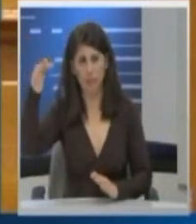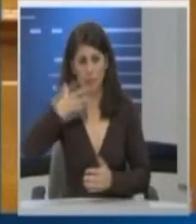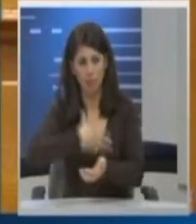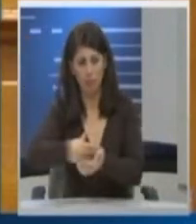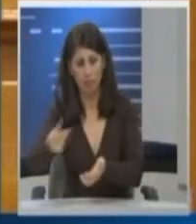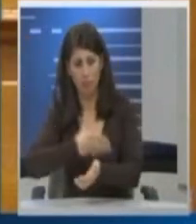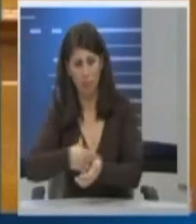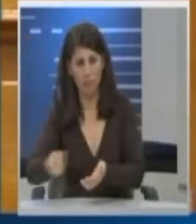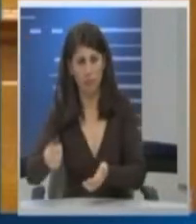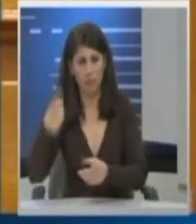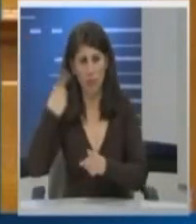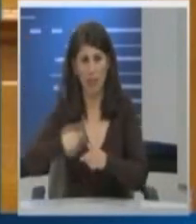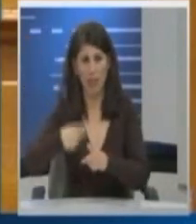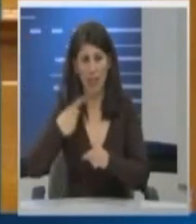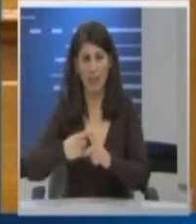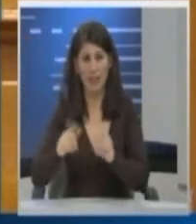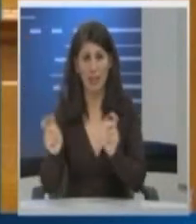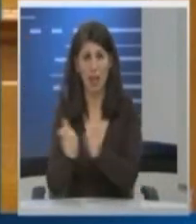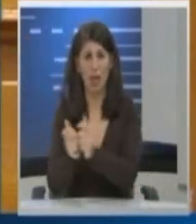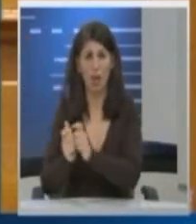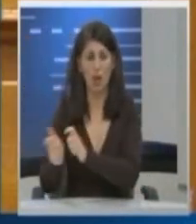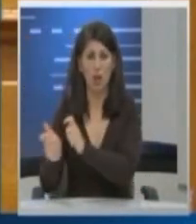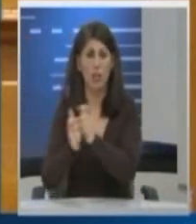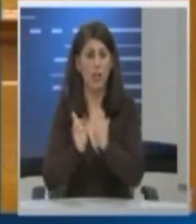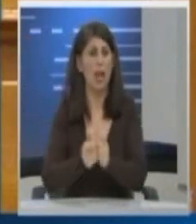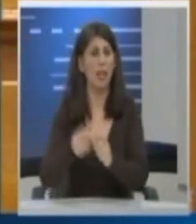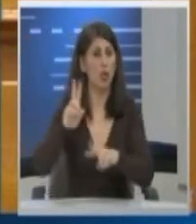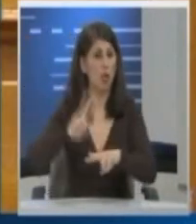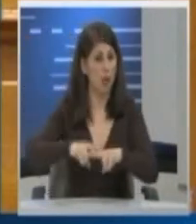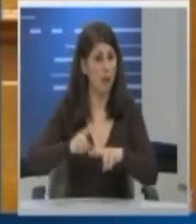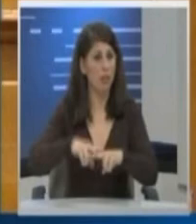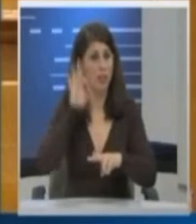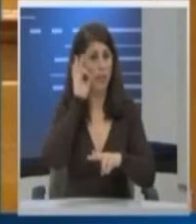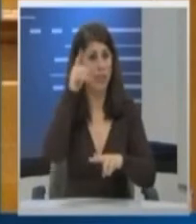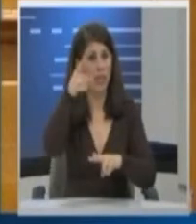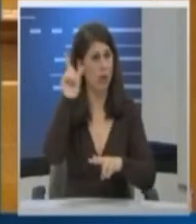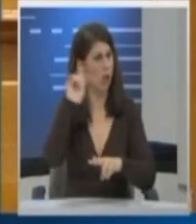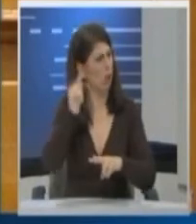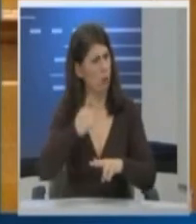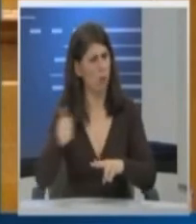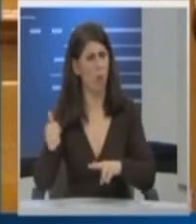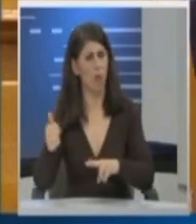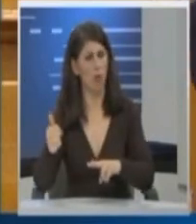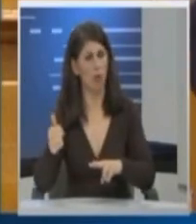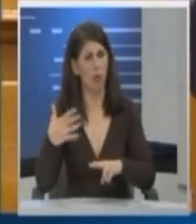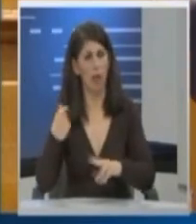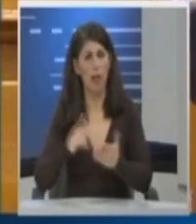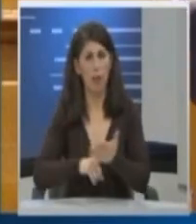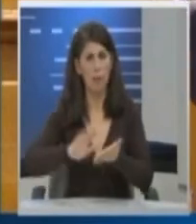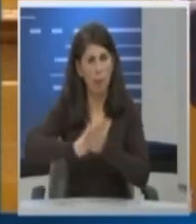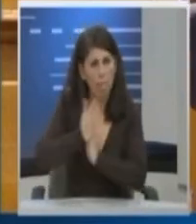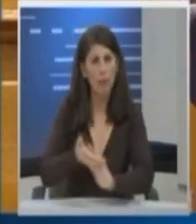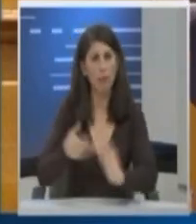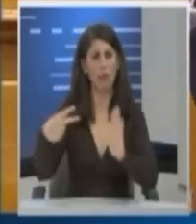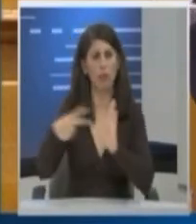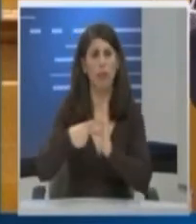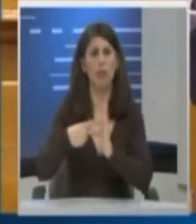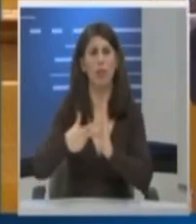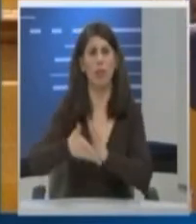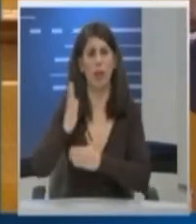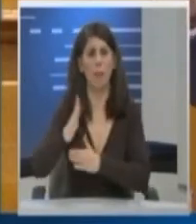που χύσαν αίμα στα ελληνικά χωριά και το αίμα των Εβραίων στο ελοκαύτωμα, στη Θεσσαλονίκη και όχι μόνο, θα μπορούσαμε να τους έχουμε πατήσει το 15, στο